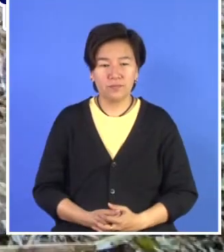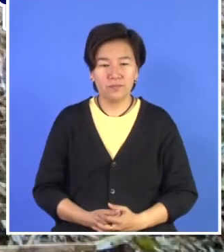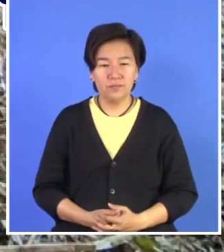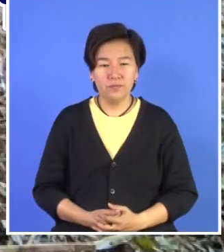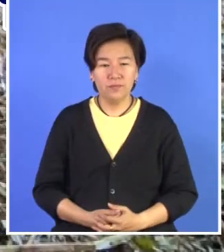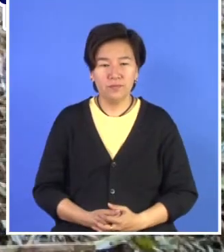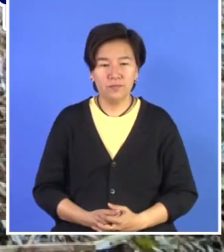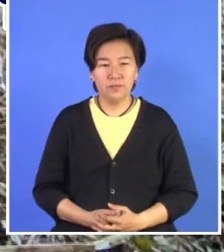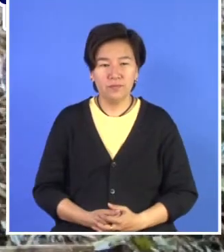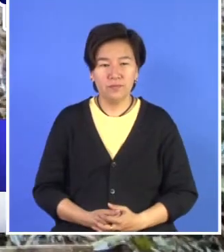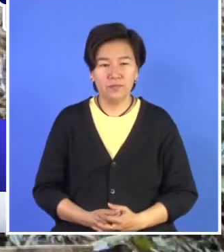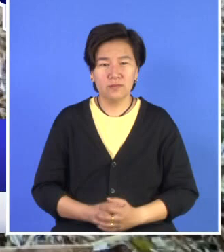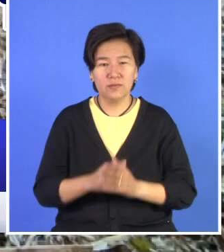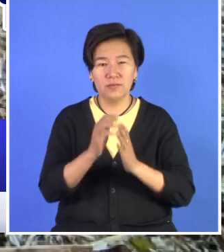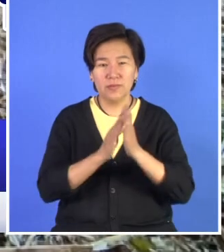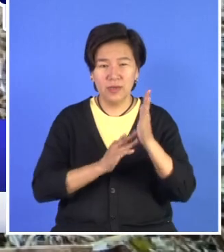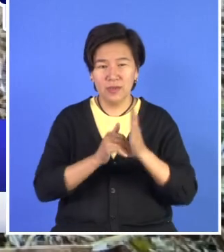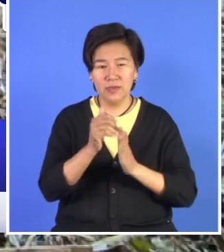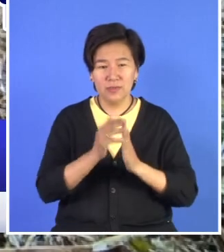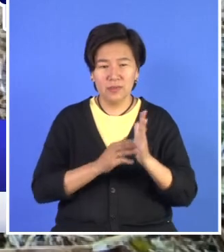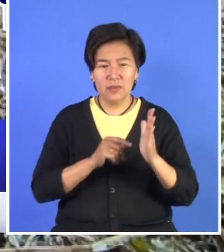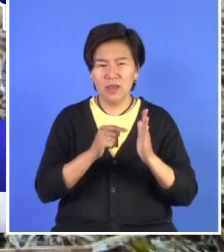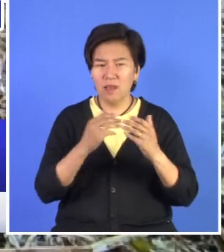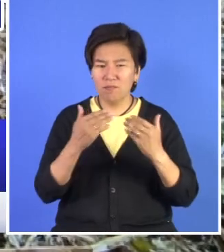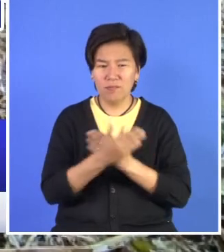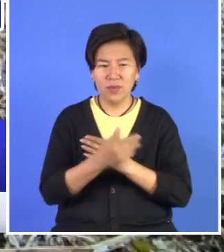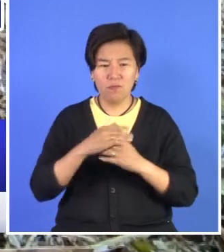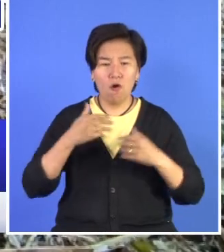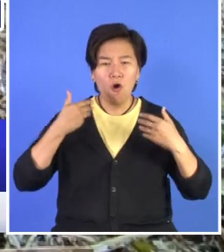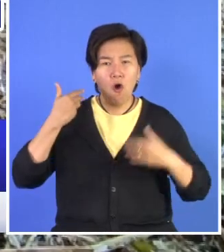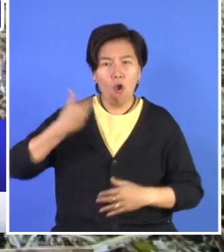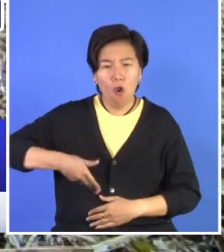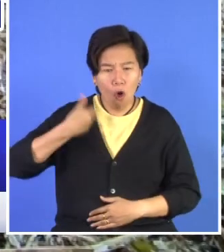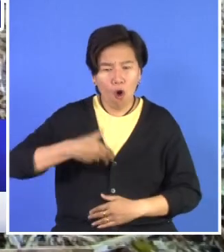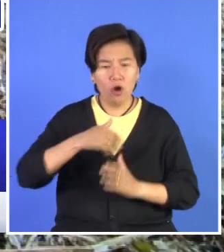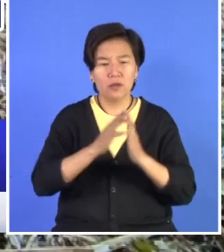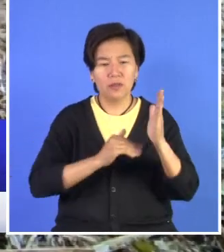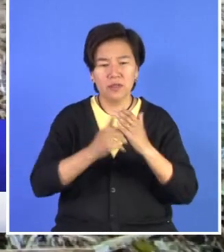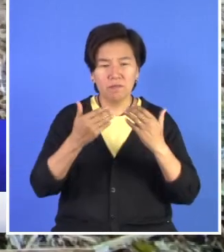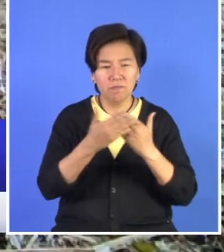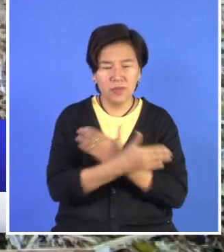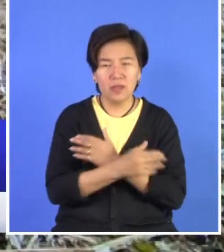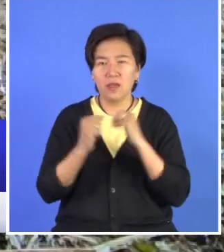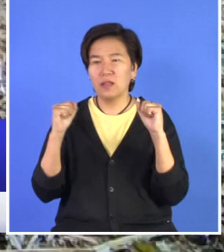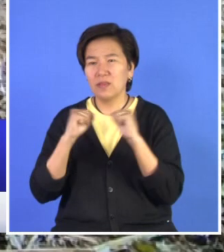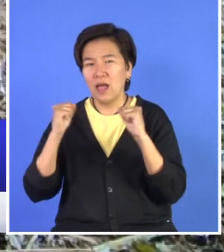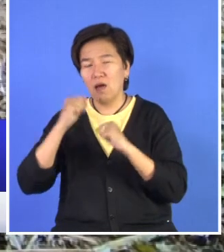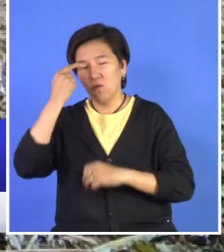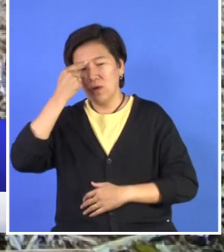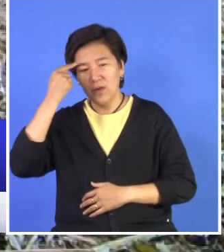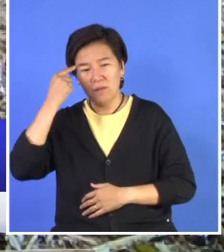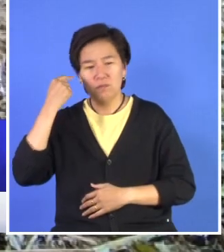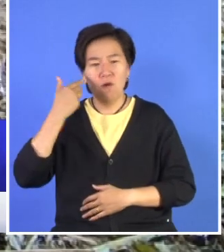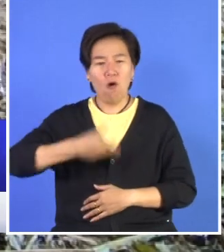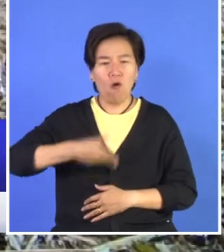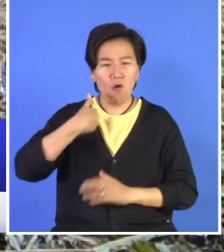นสีค่ะนี่ค่ะพอถึงนาฤดูแบบร้อนหนาหนาวก็จะเปลี่ยนสีสีดำพอหายอย่างนี้ก็จะเป็